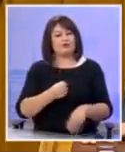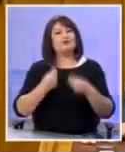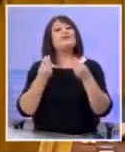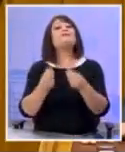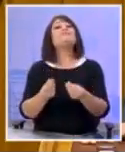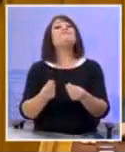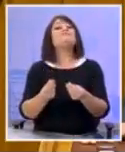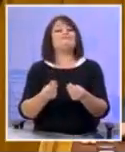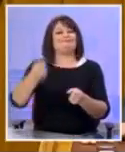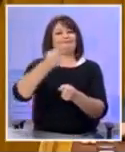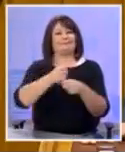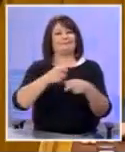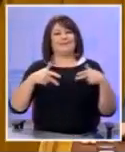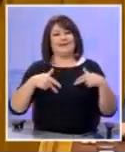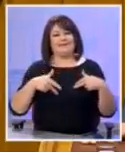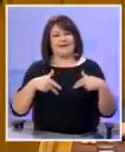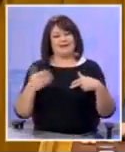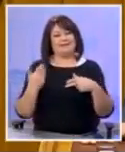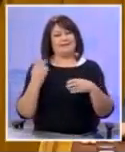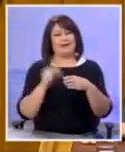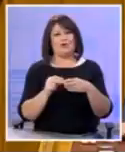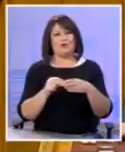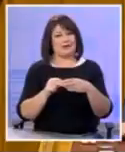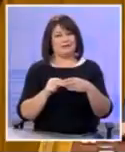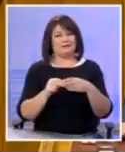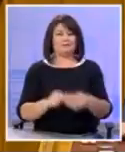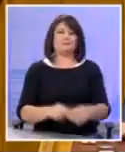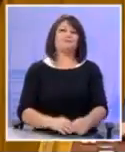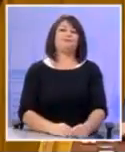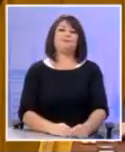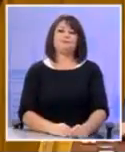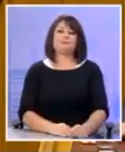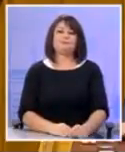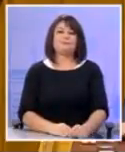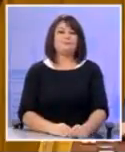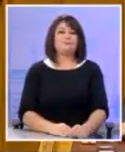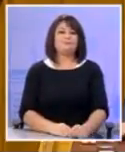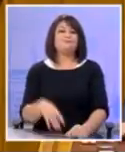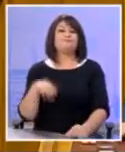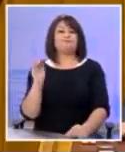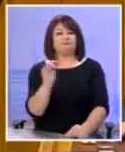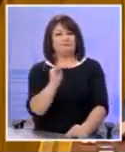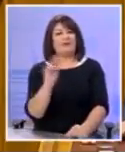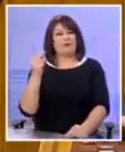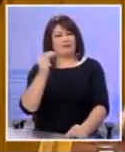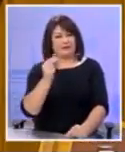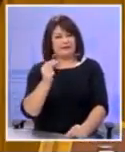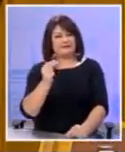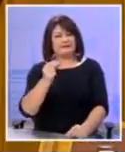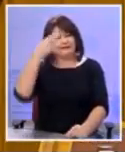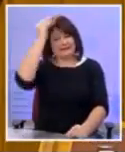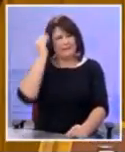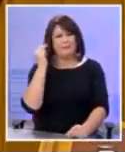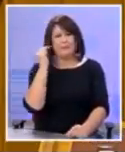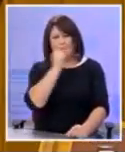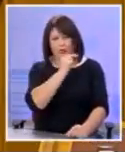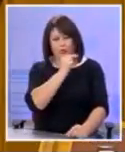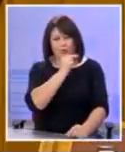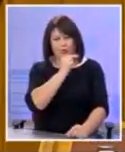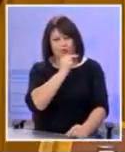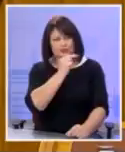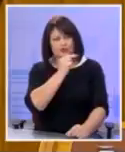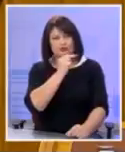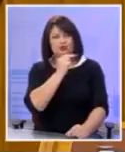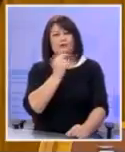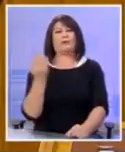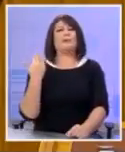τη διακυβέρνηση της χώρας στις πρόσφατες εκλογές. Κυρίες και κύριοι συνάδελφοι, ο Αλέξης Τσίπρας, ο Πρωθυπουργός της